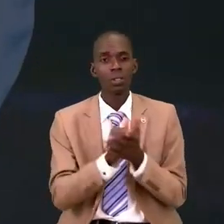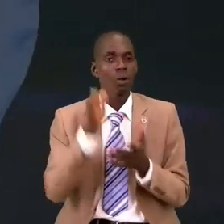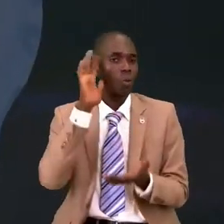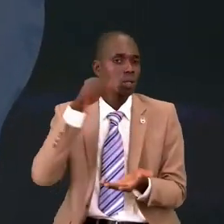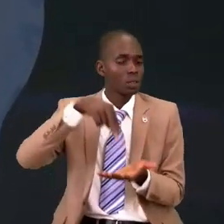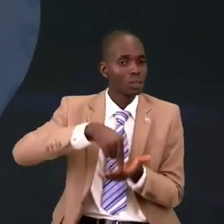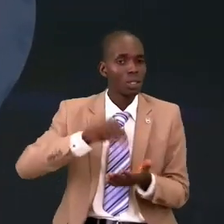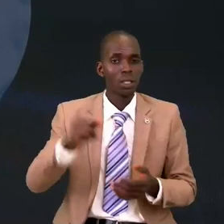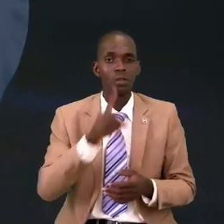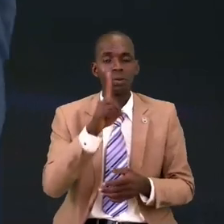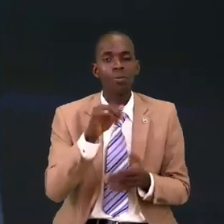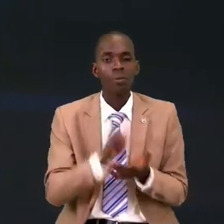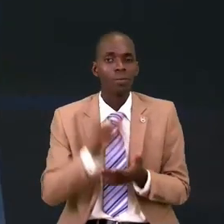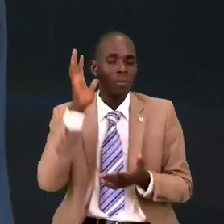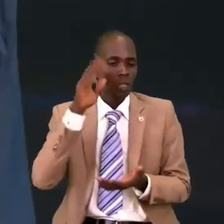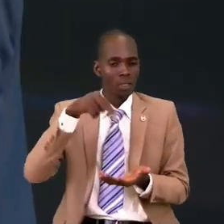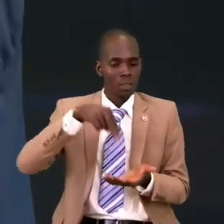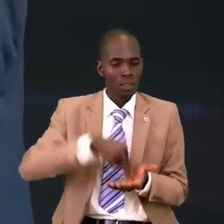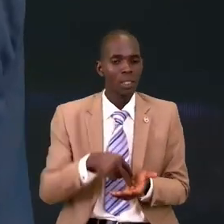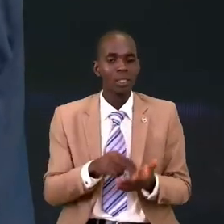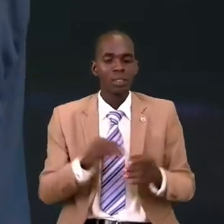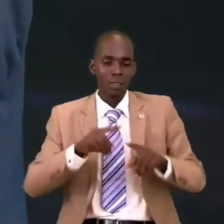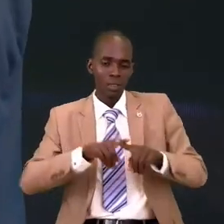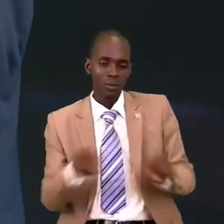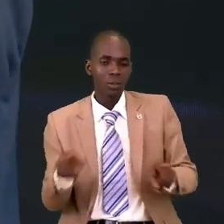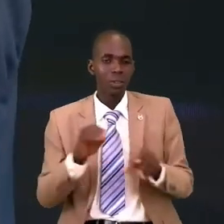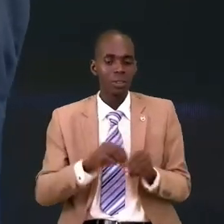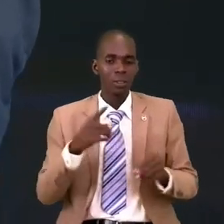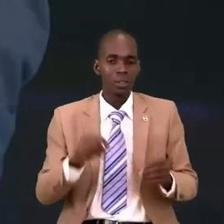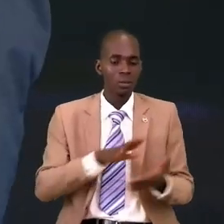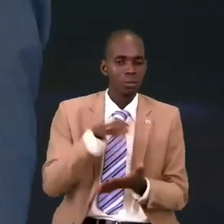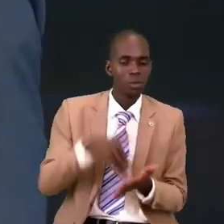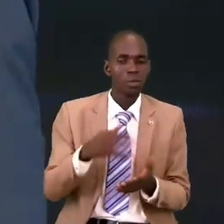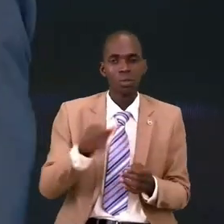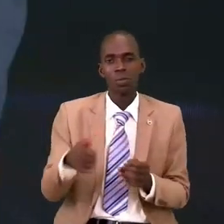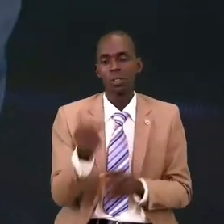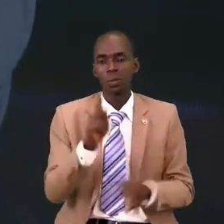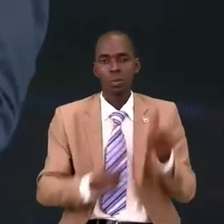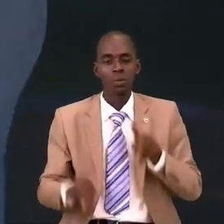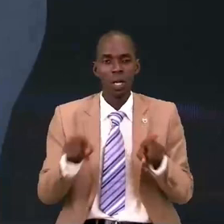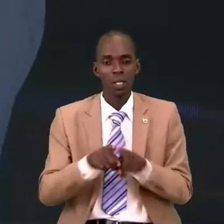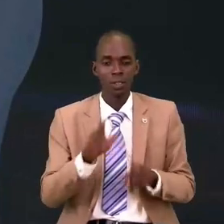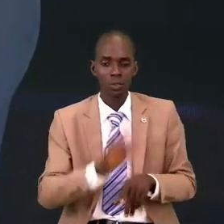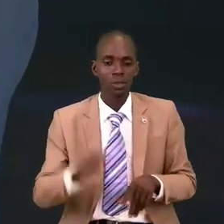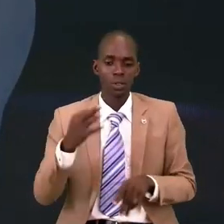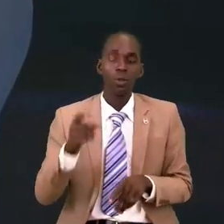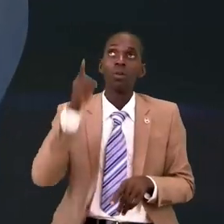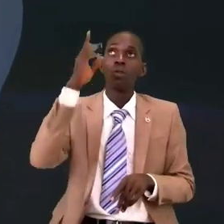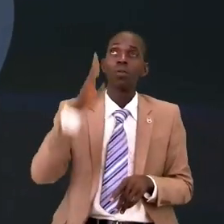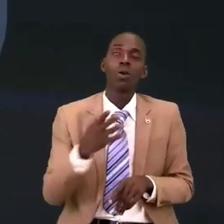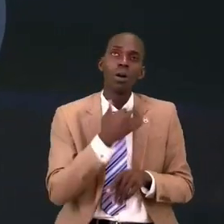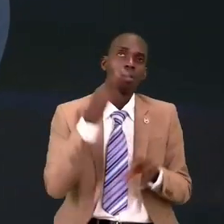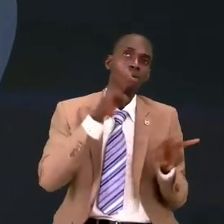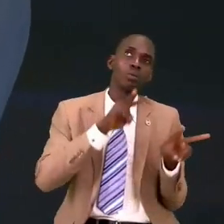les enfants d'Israël, et regarder Canaan devant lui et dire, nous irons là-bas